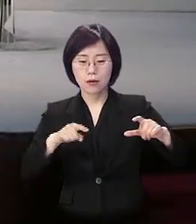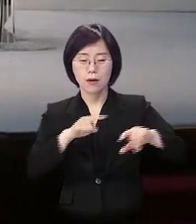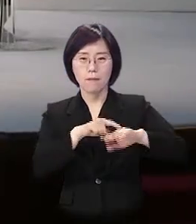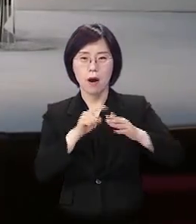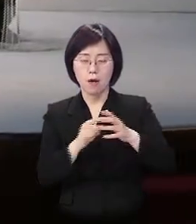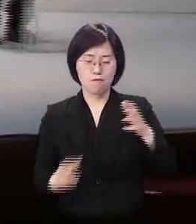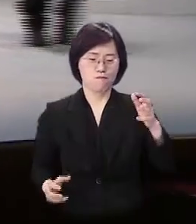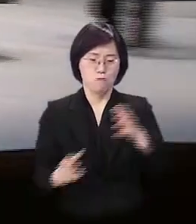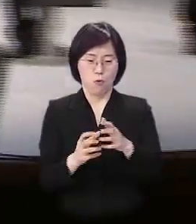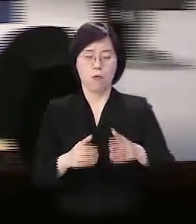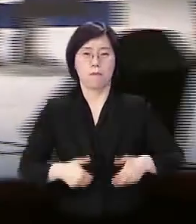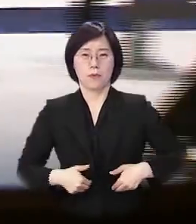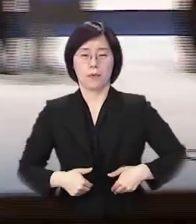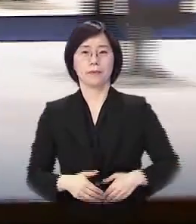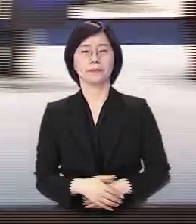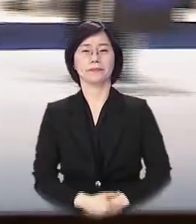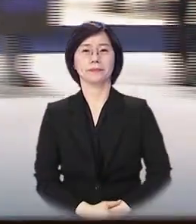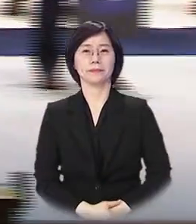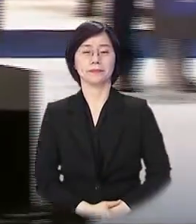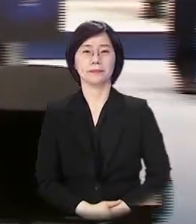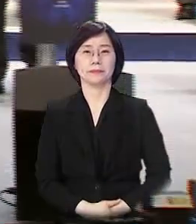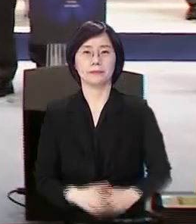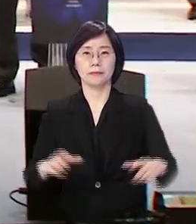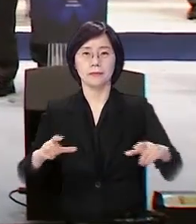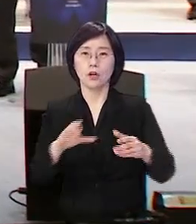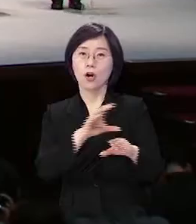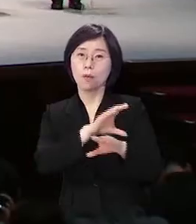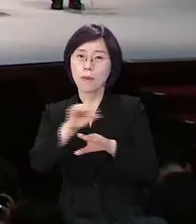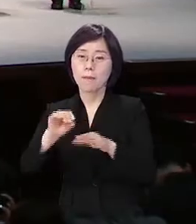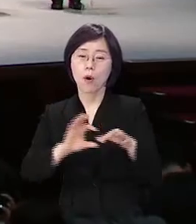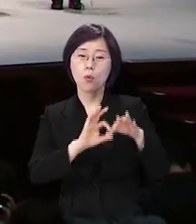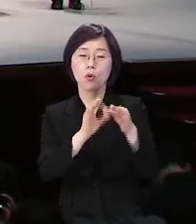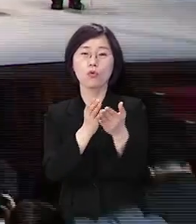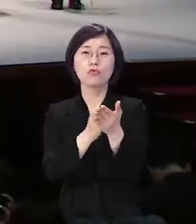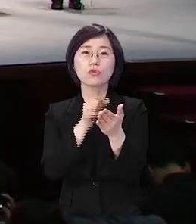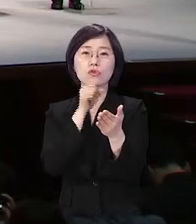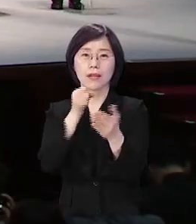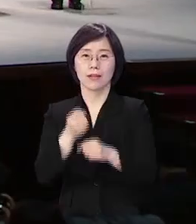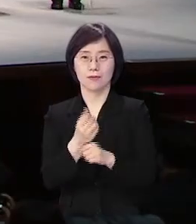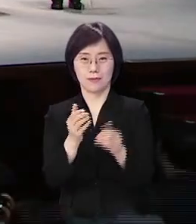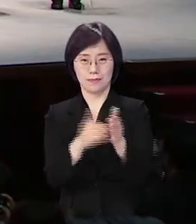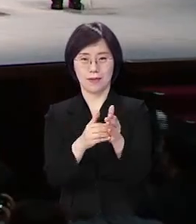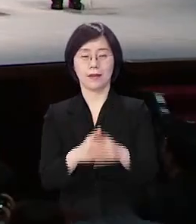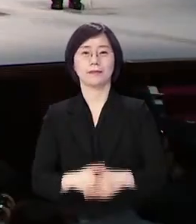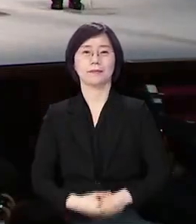목소리를 내야 할 때입니다. 지역민방 공동취재단 류재일입니다.